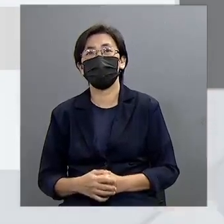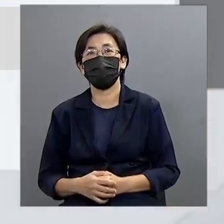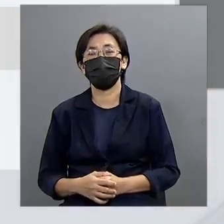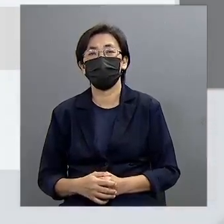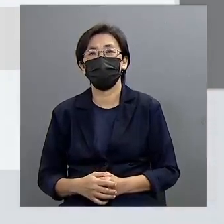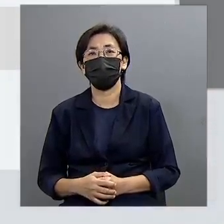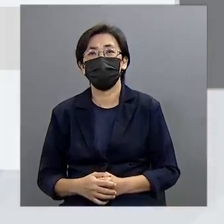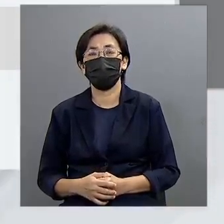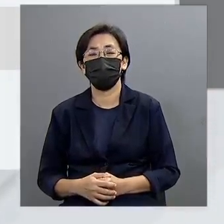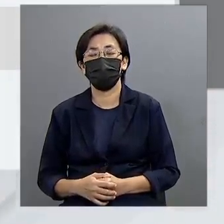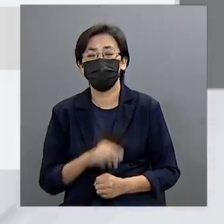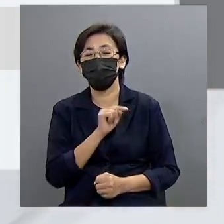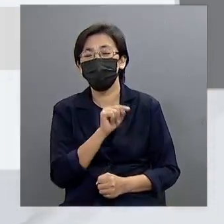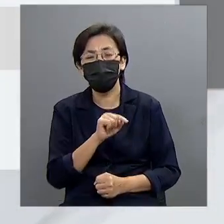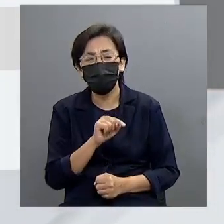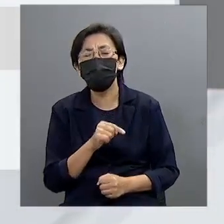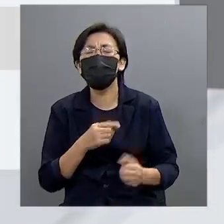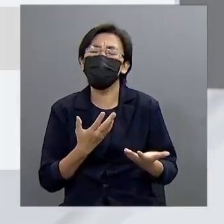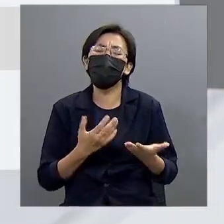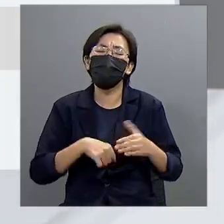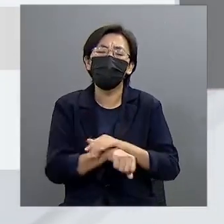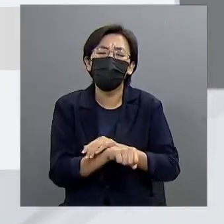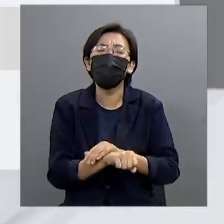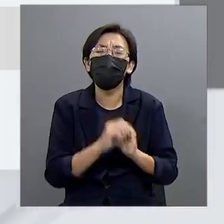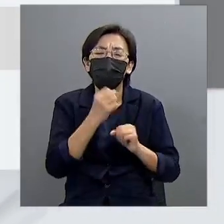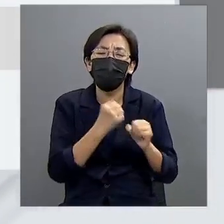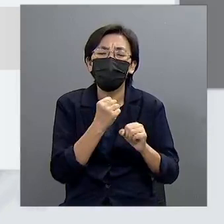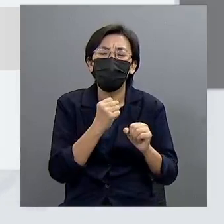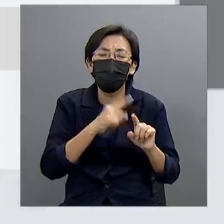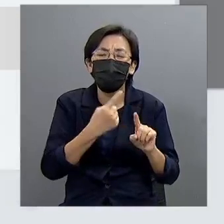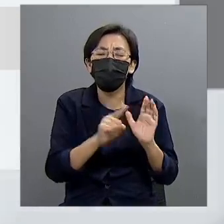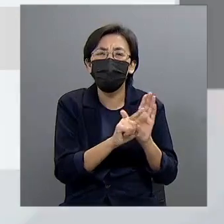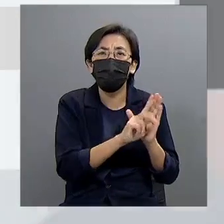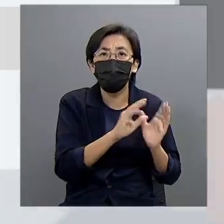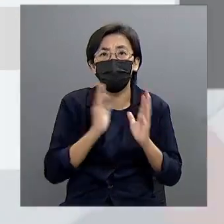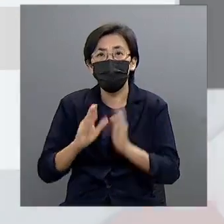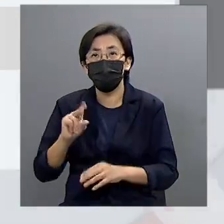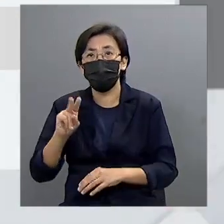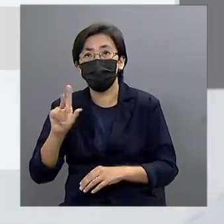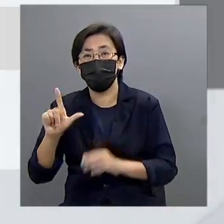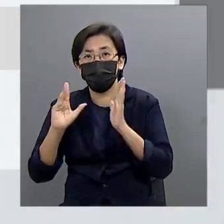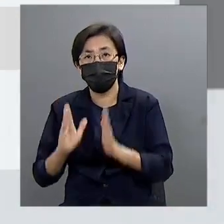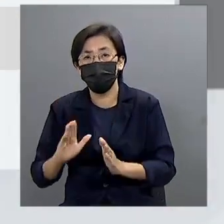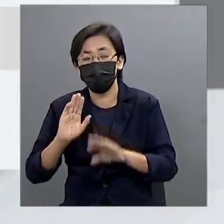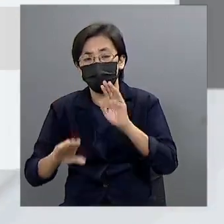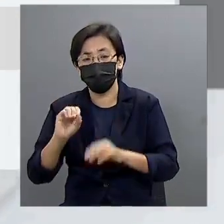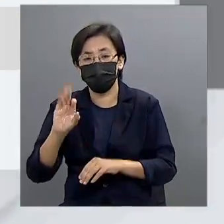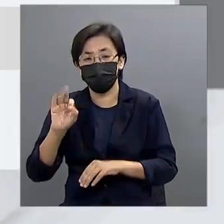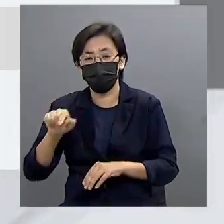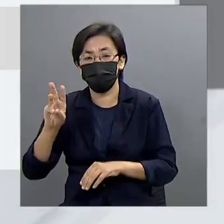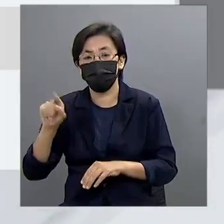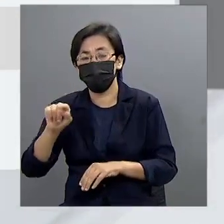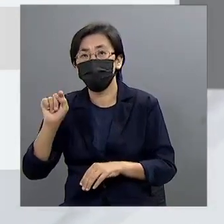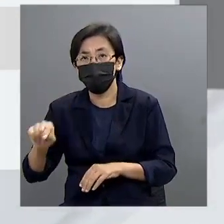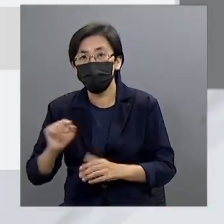อ่อนนะแต่ว่าถ้าดูภาพรวมค่ะคนไทยเล่นพนันกันมากกว่า32ล้านคนคิดเป็นร้อยละ 59.6 แล้วถ้าจะเจาะเฉพ